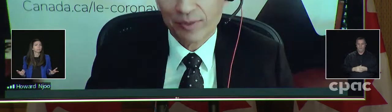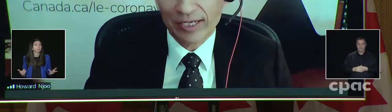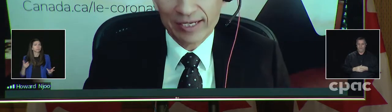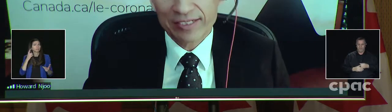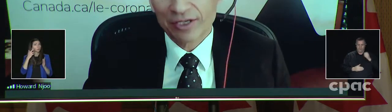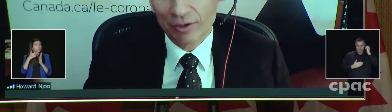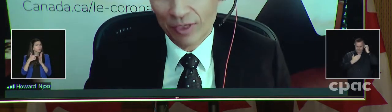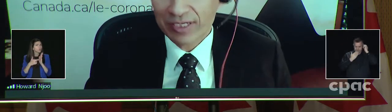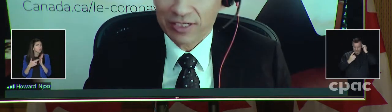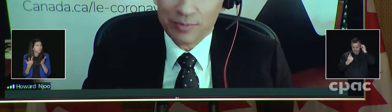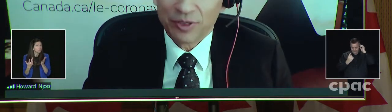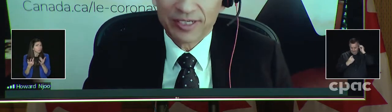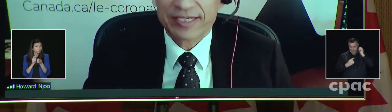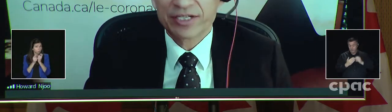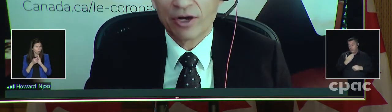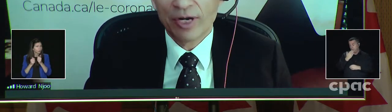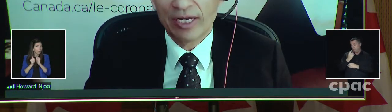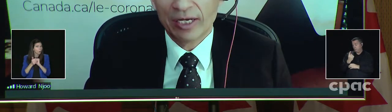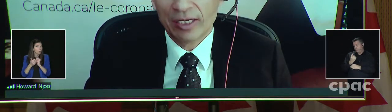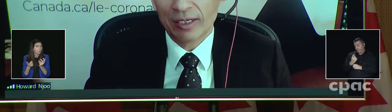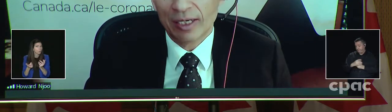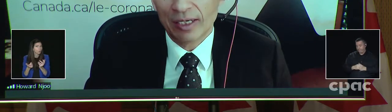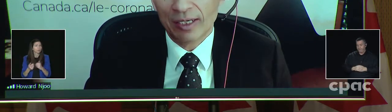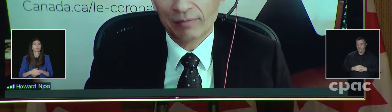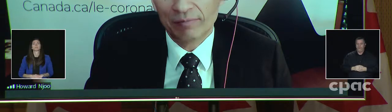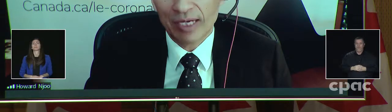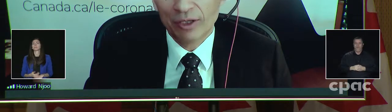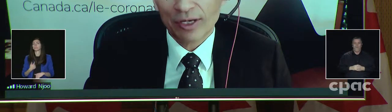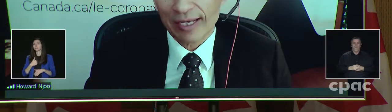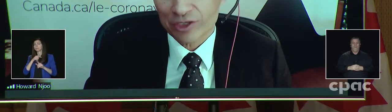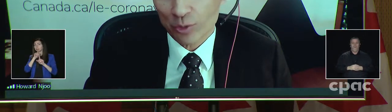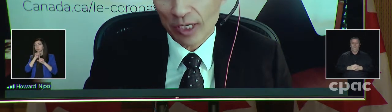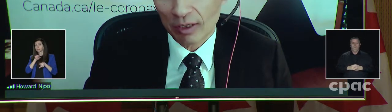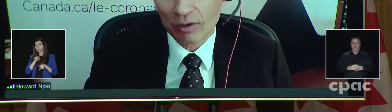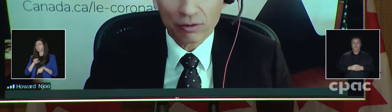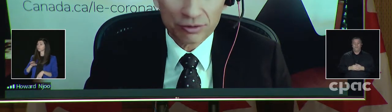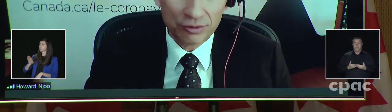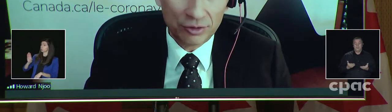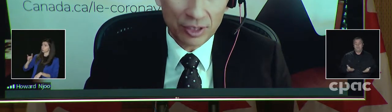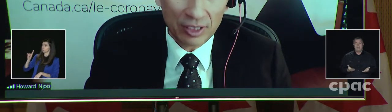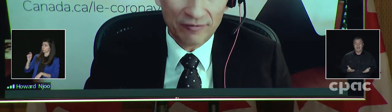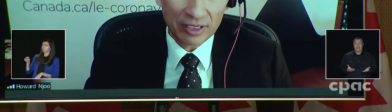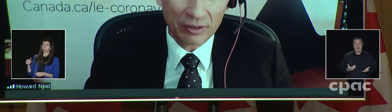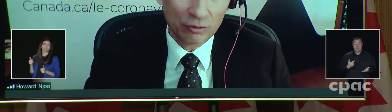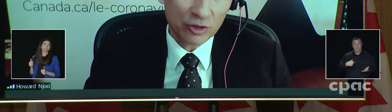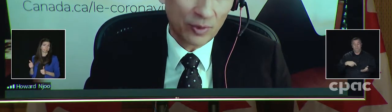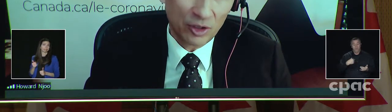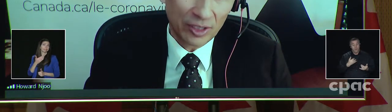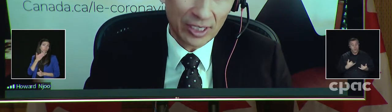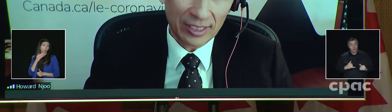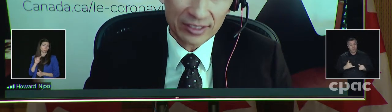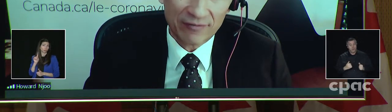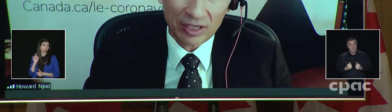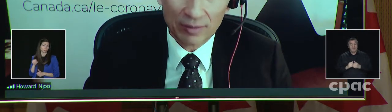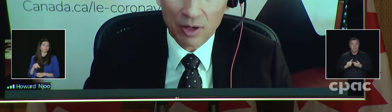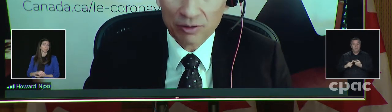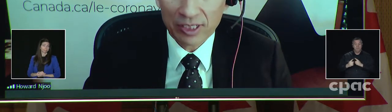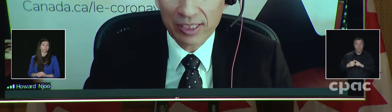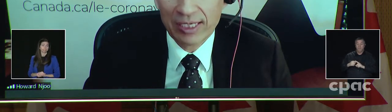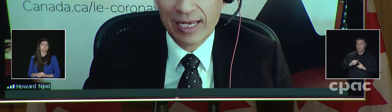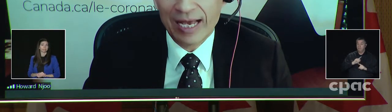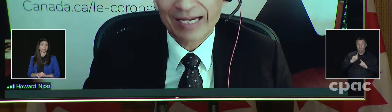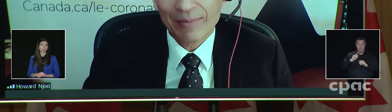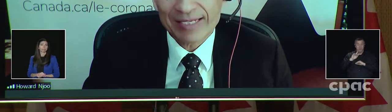Merci pour la question. Oui, c'est une bonne question. Et à l'heure actuelle, on continue avec nos homologues à travers le